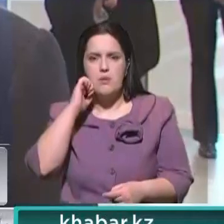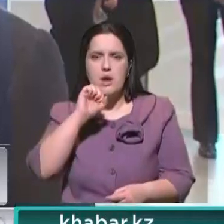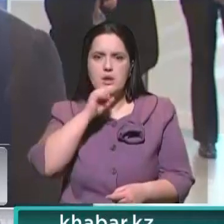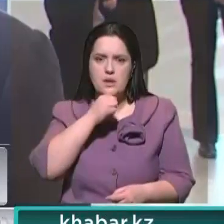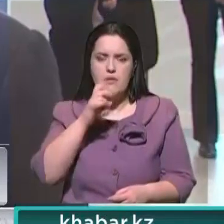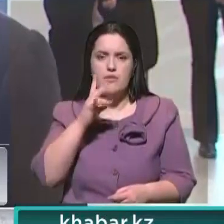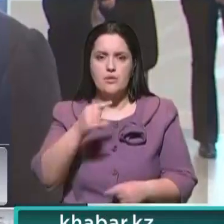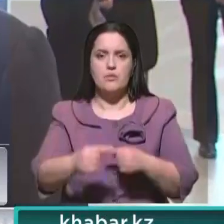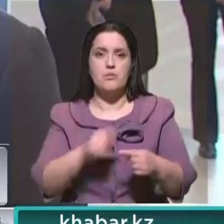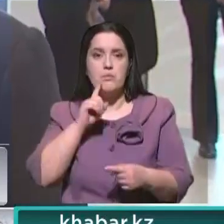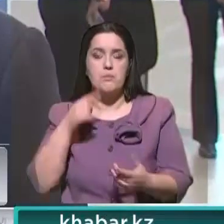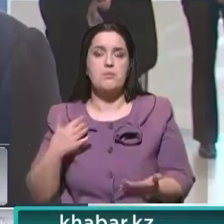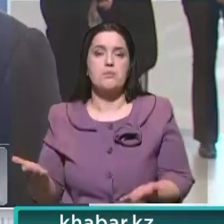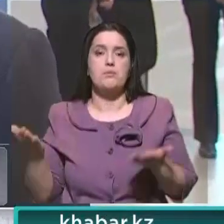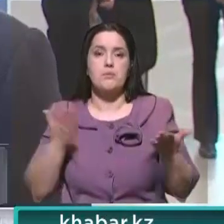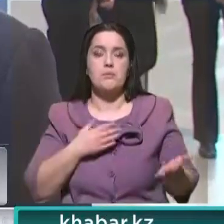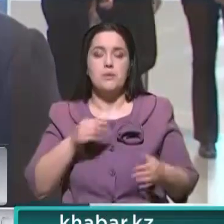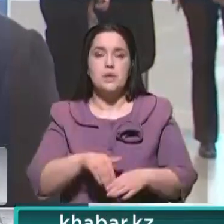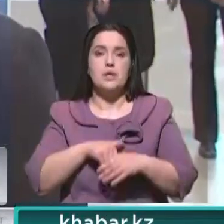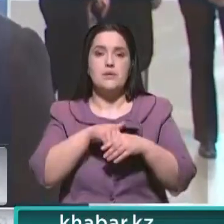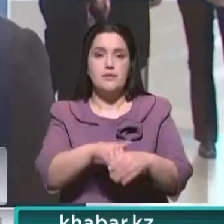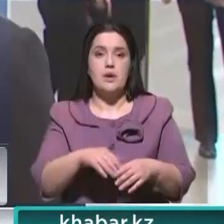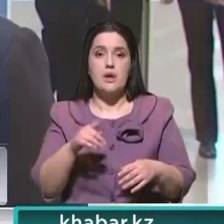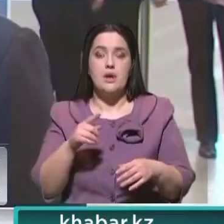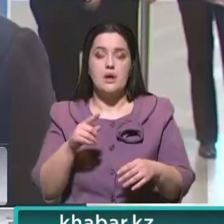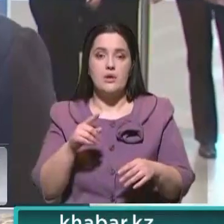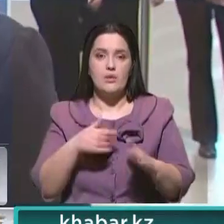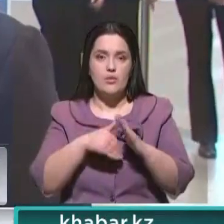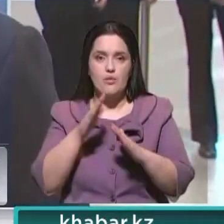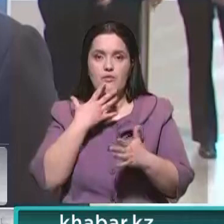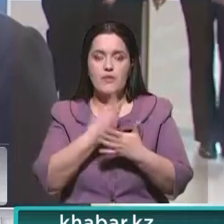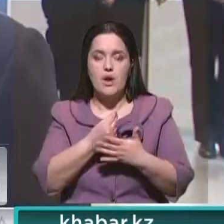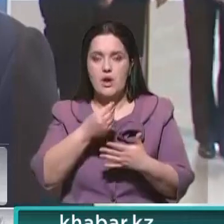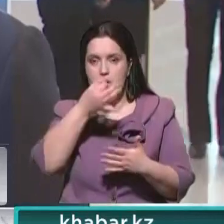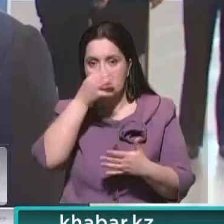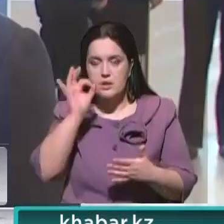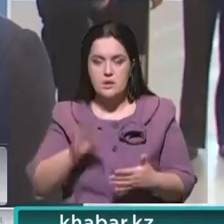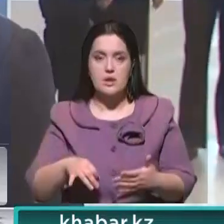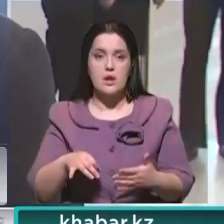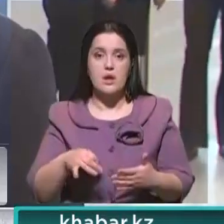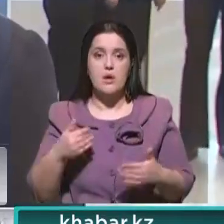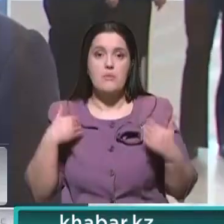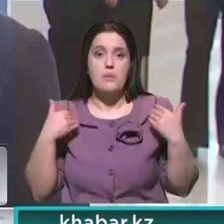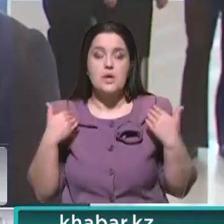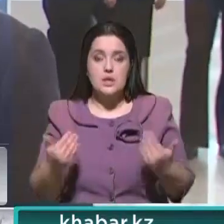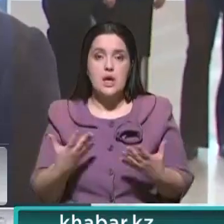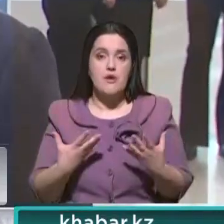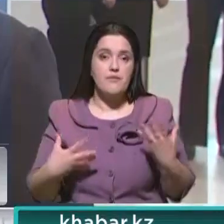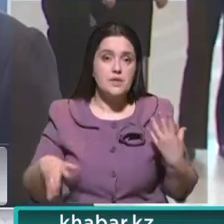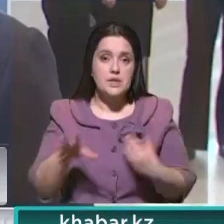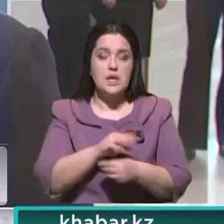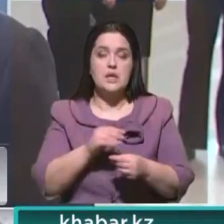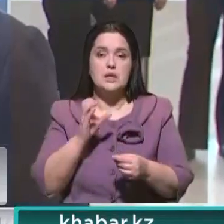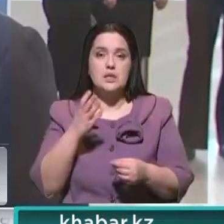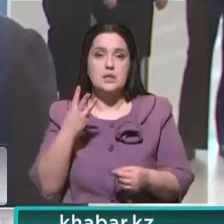Молодых приглашаем на работу. Мы инвестируем в них, даем возможность совершенствовать свои способности и знания. Я хочу поздравить всех от имени аэропорта Алматы